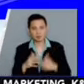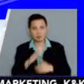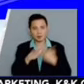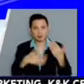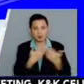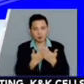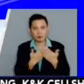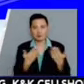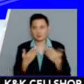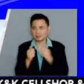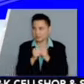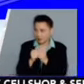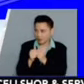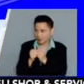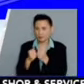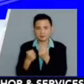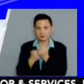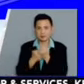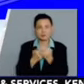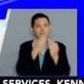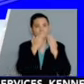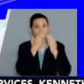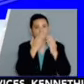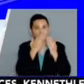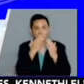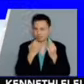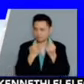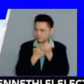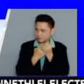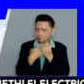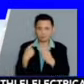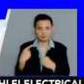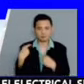salamat sa suporta rin ay binigay ng NCAA Policy Board.